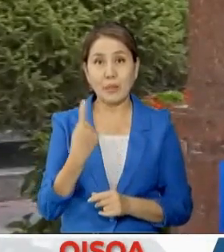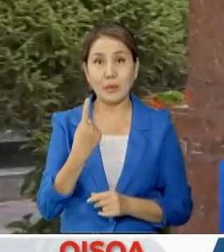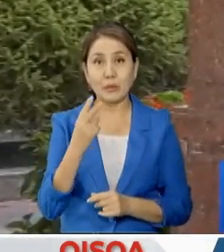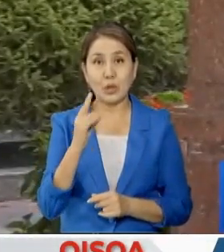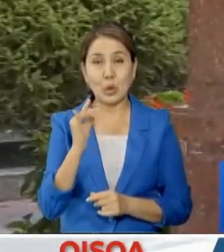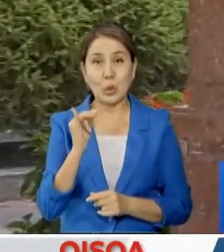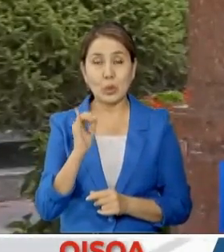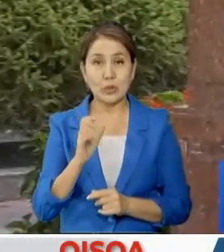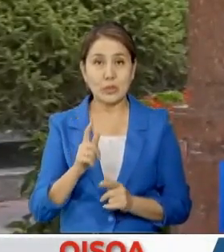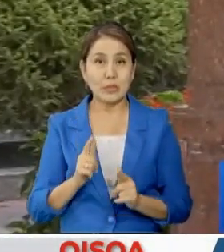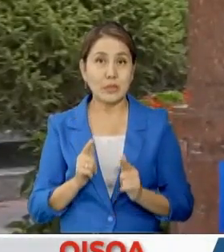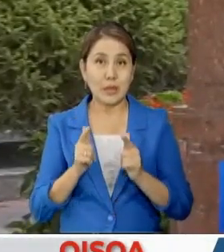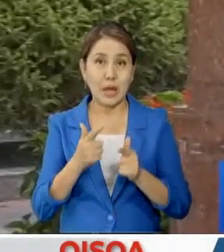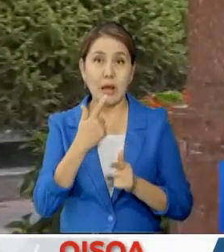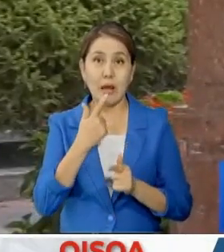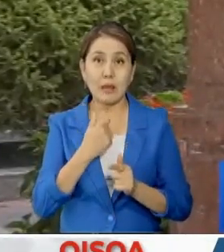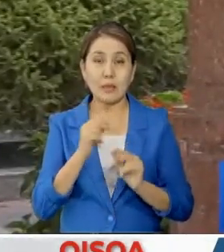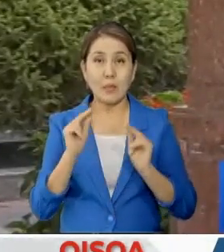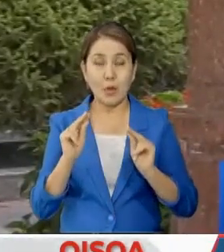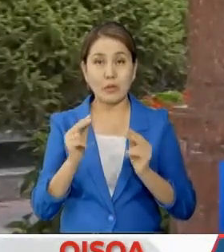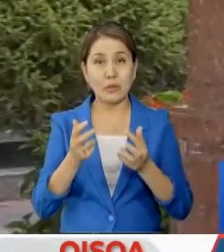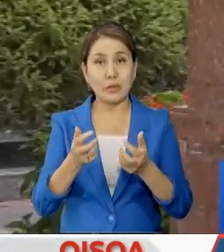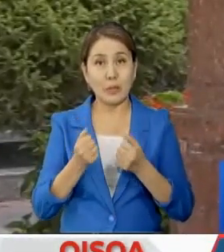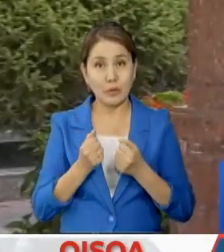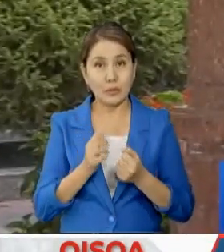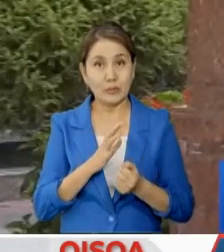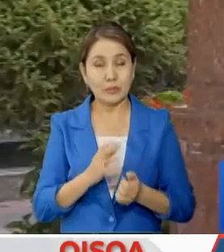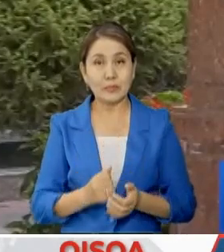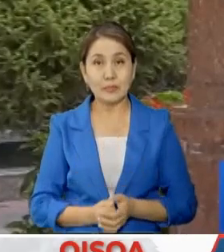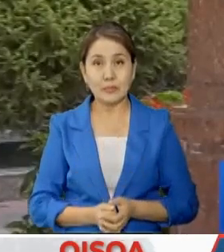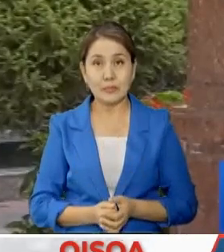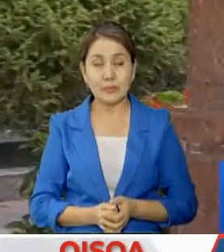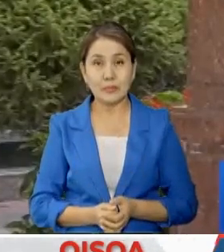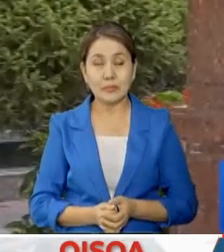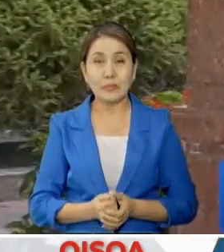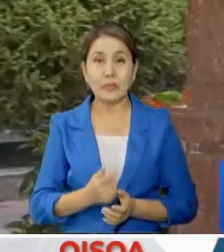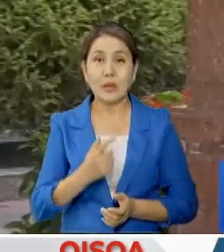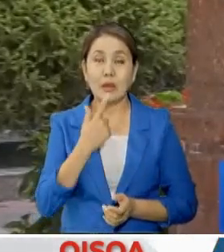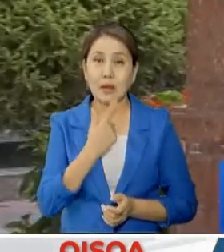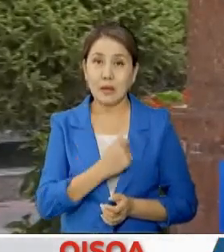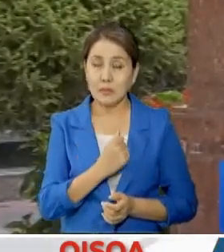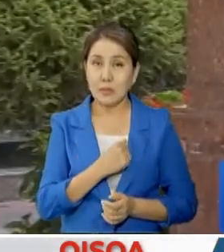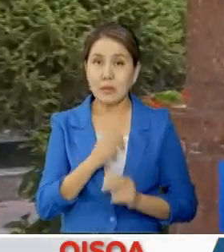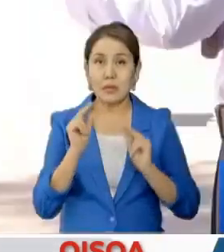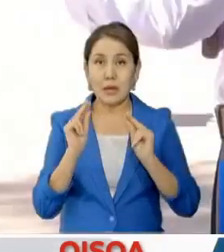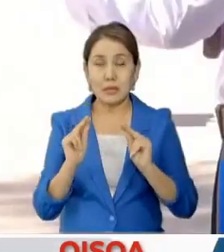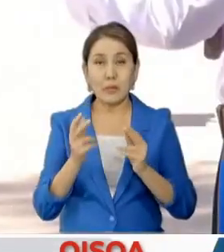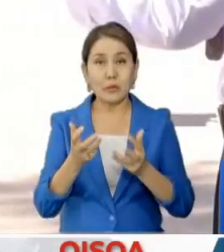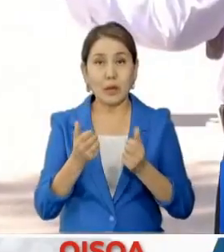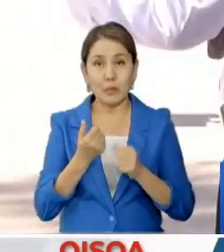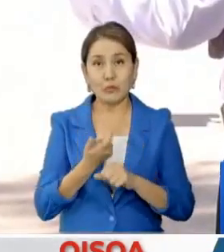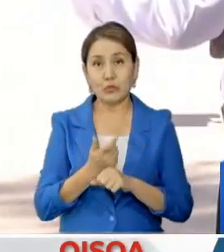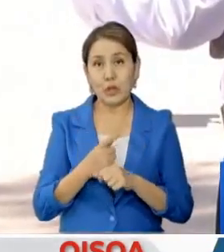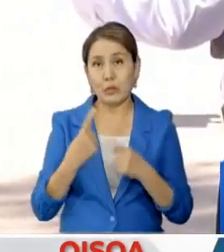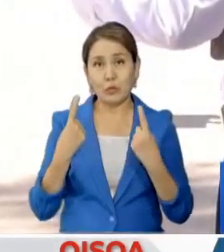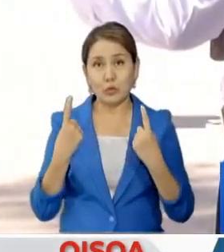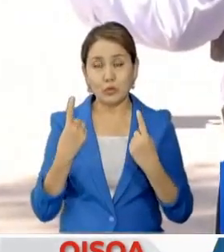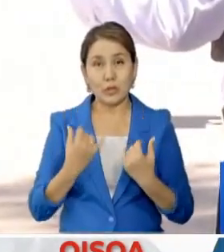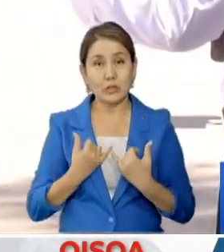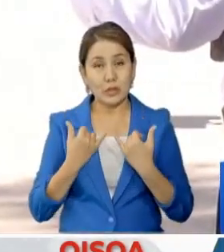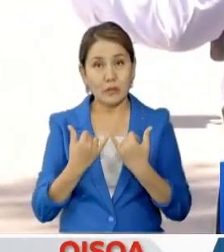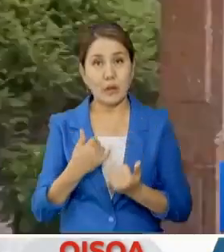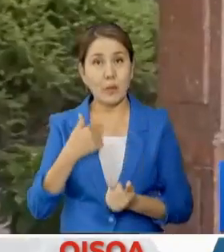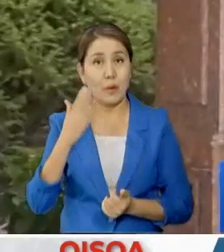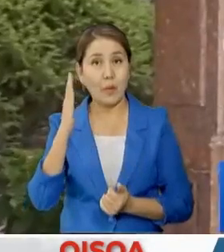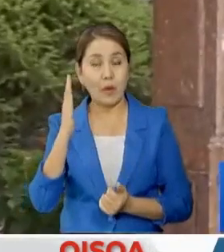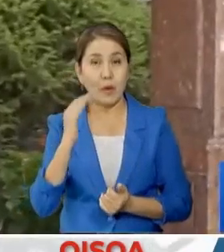o'quv kursining xizmat qasamyodini tantanali ravishda qabul qildik. Xizmat qasamyodini qabul qilish biz uchun yuksak sharafdir. Mening kelajakdagi eng